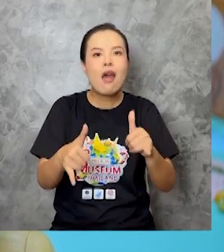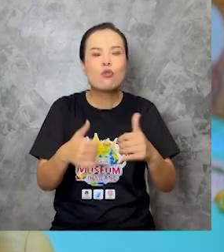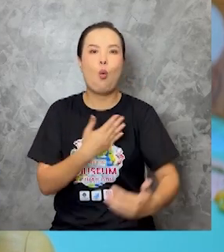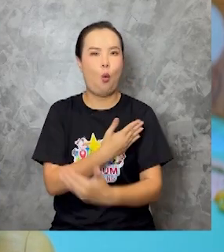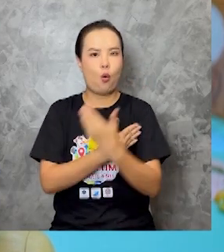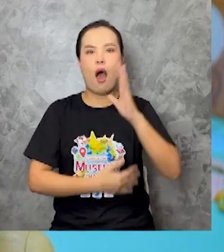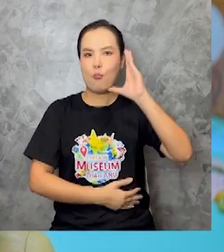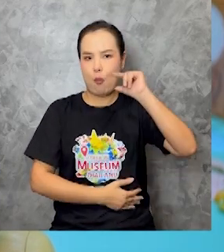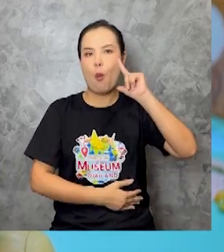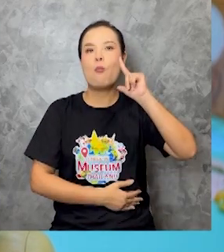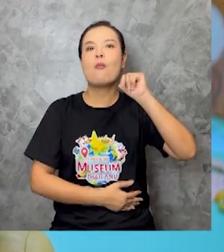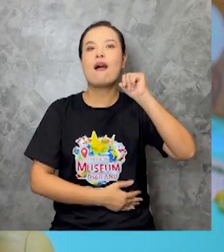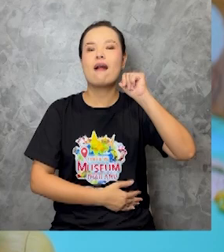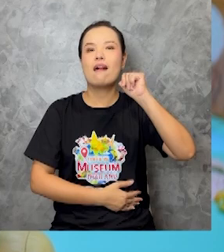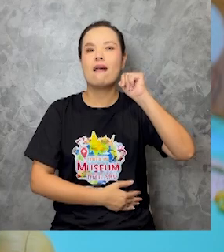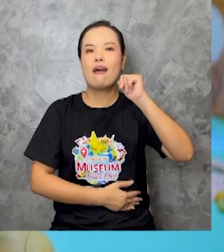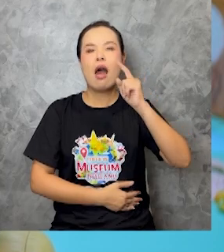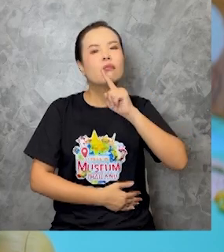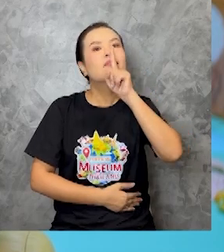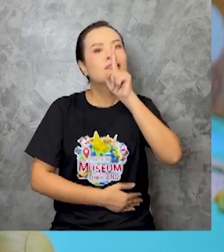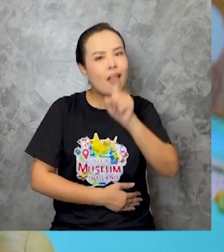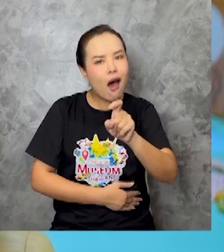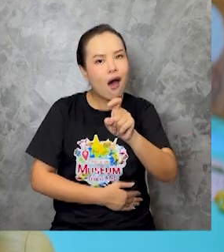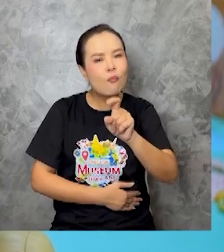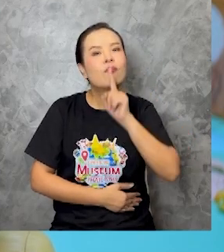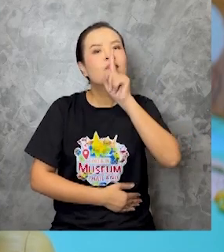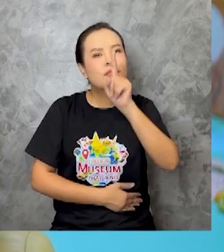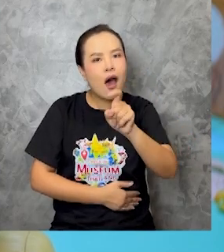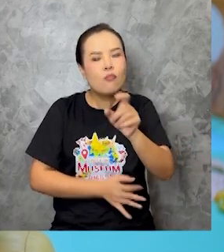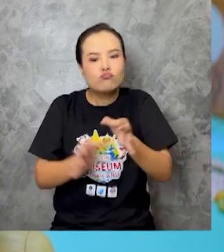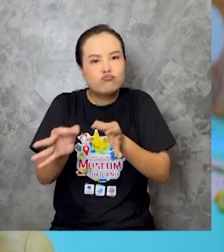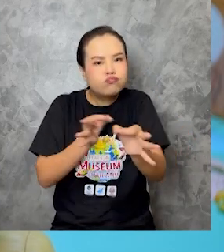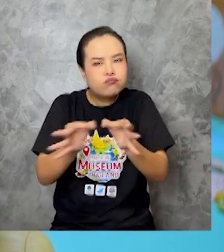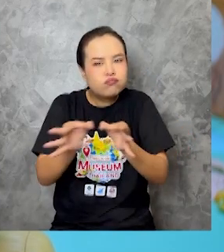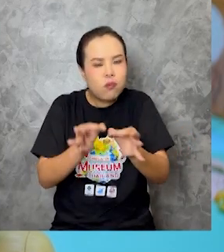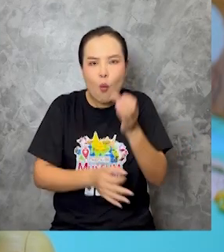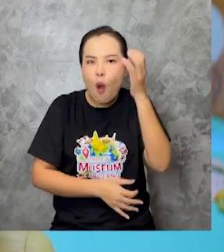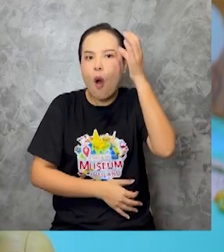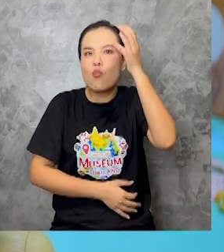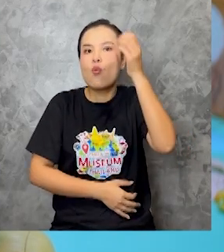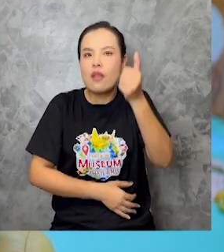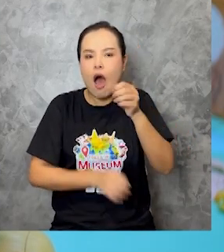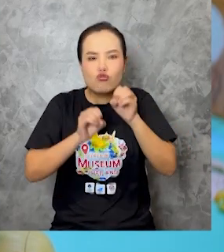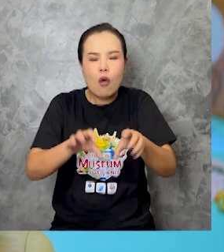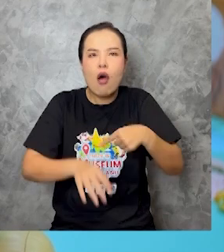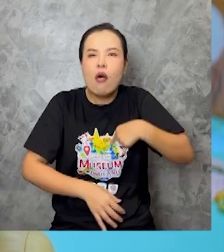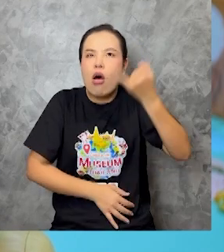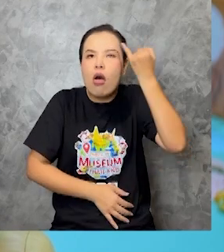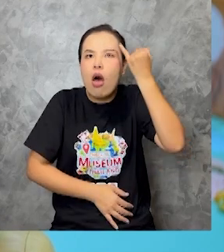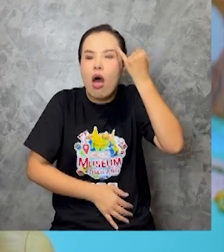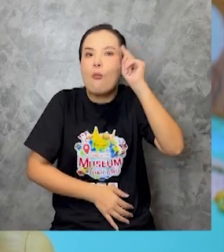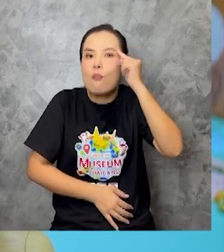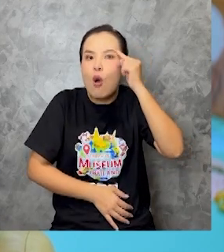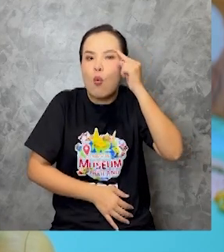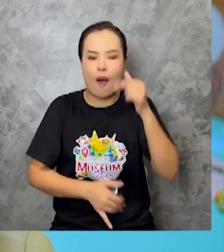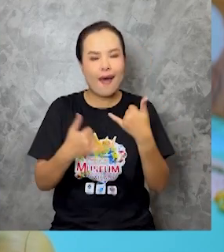พ่อแม่เนี่ยจะสามารถที่จะตั้งคำถามนะคะเพื่อขยายความรู้ของเขาสอนในสิ่งที่เขาไม่รู้สมมุติว่ากำลัง